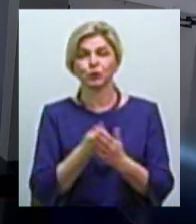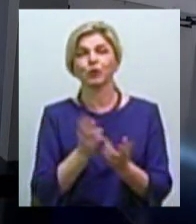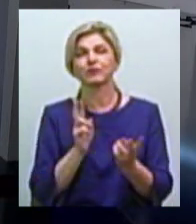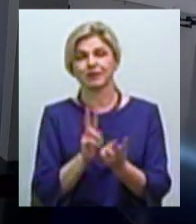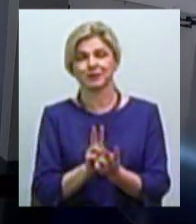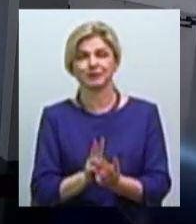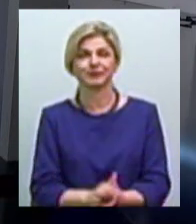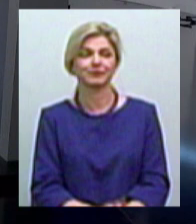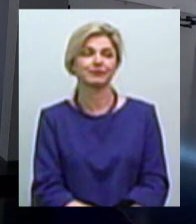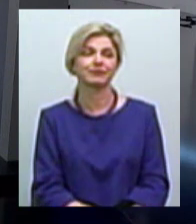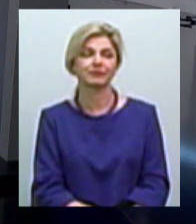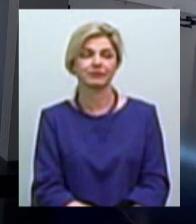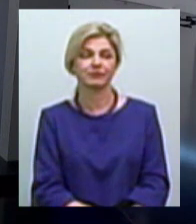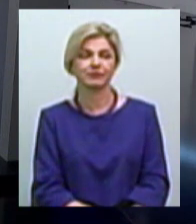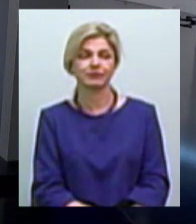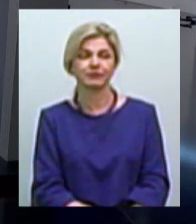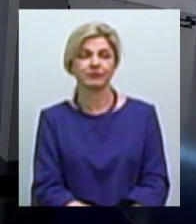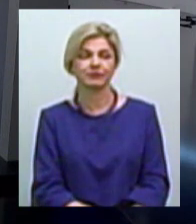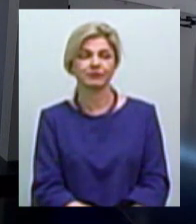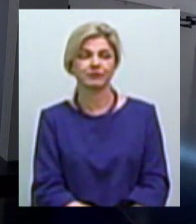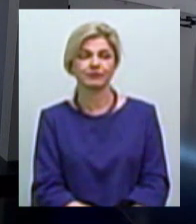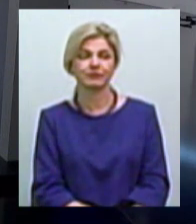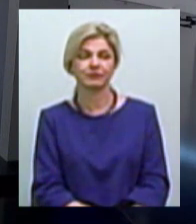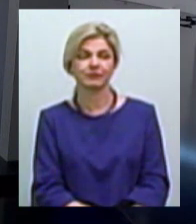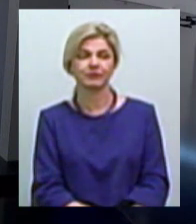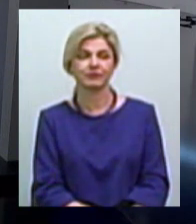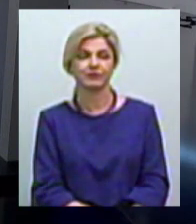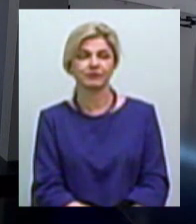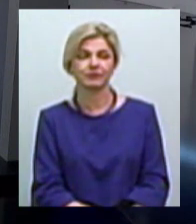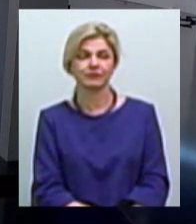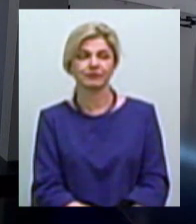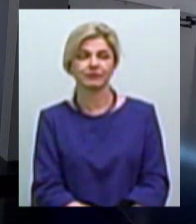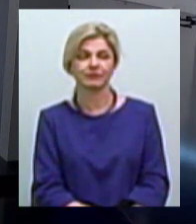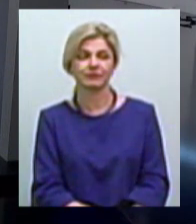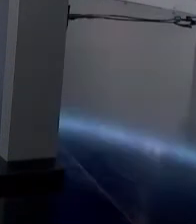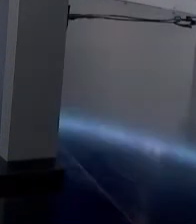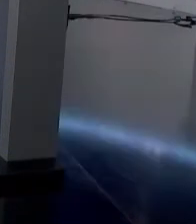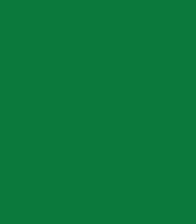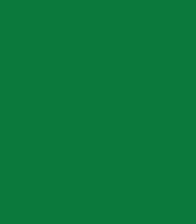наступна тема, підкаже вже наступний день. А сьогодні все, на все добре.